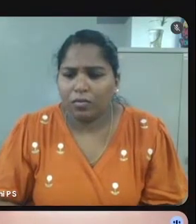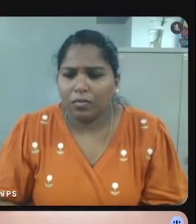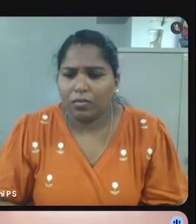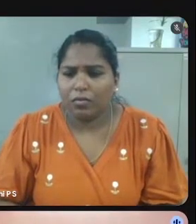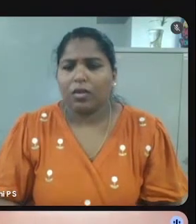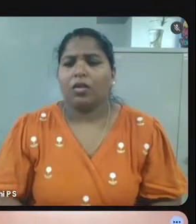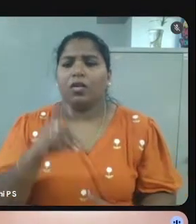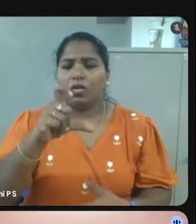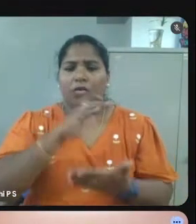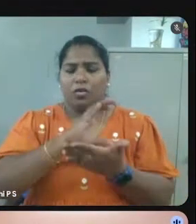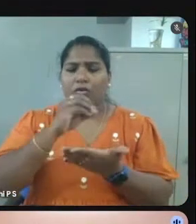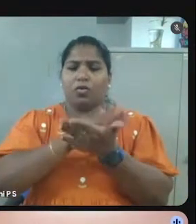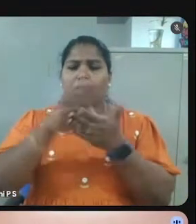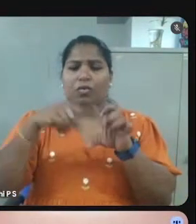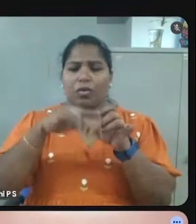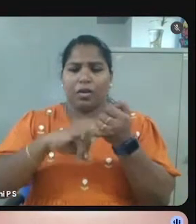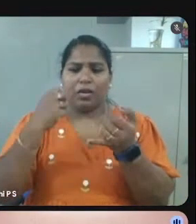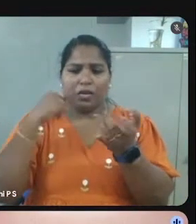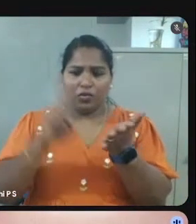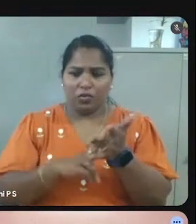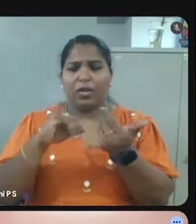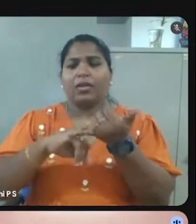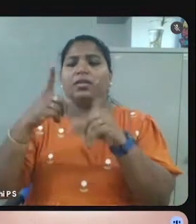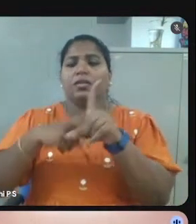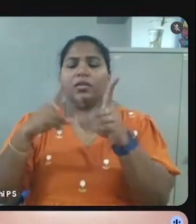കൊഹീഷൻ സിൻഡ്രോം ഉള്ള ഒരു പെൺകുട്ടിക്ക് മാരേജ് ലൈഫിൽ